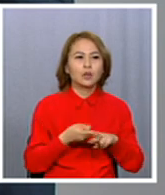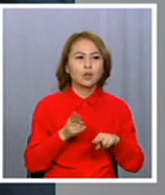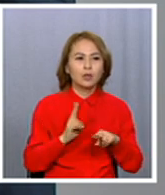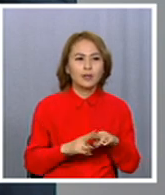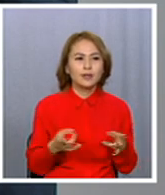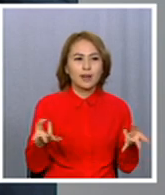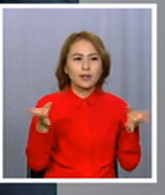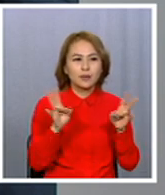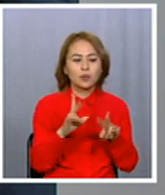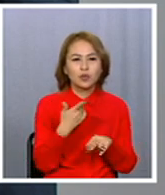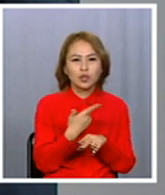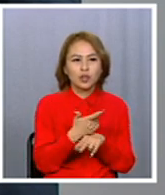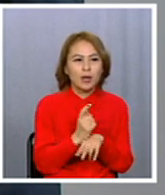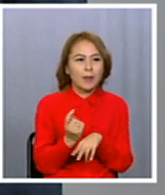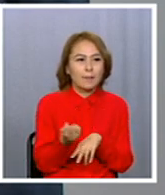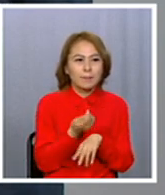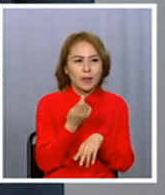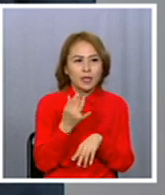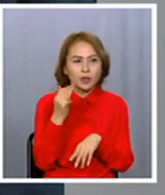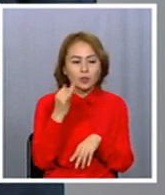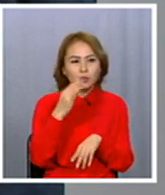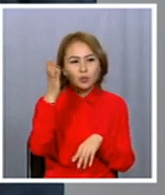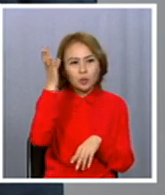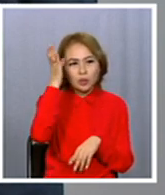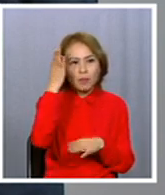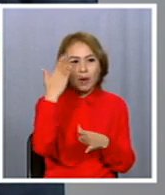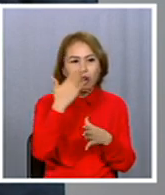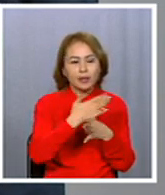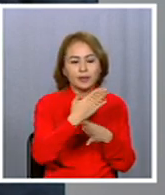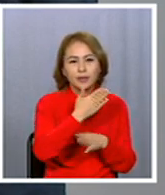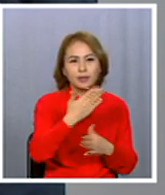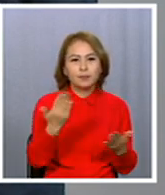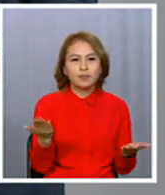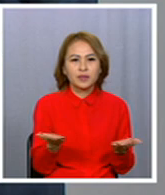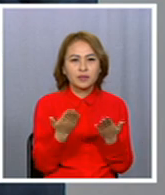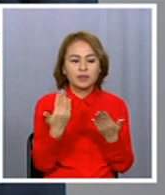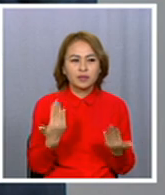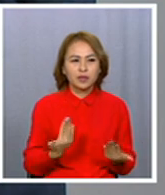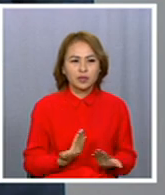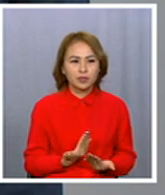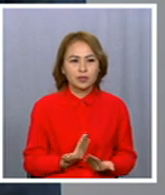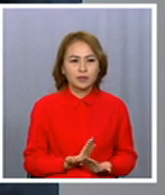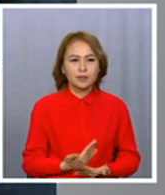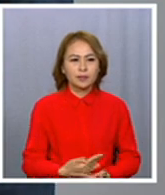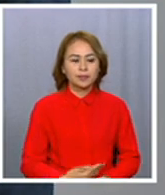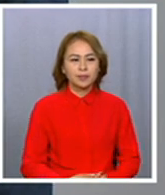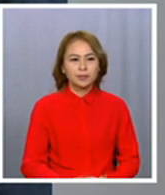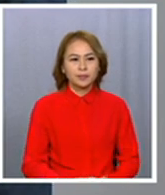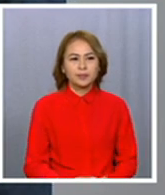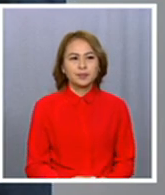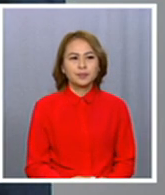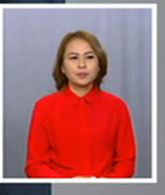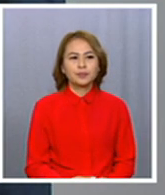которых осталось очень мало, и ученые помогают им выжить. Молодцы!